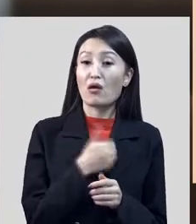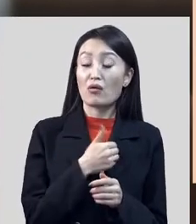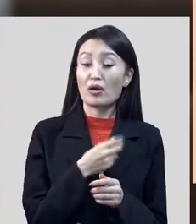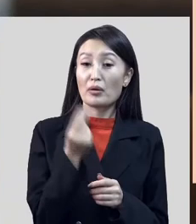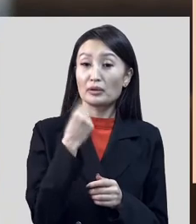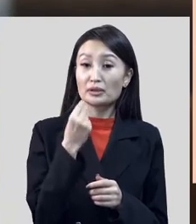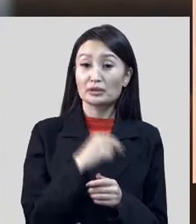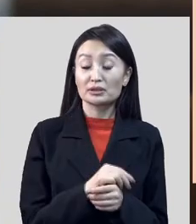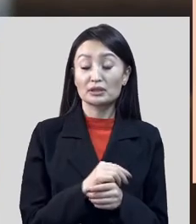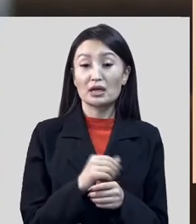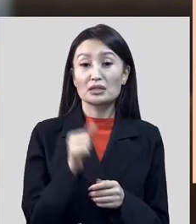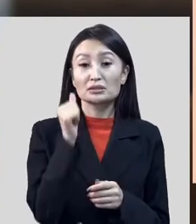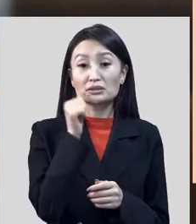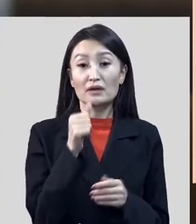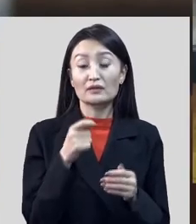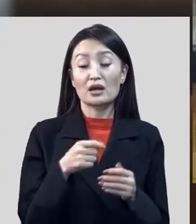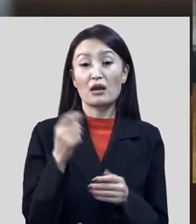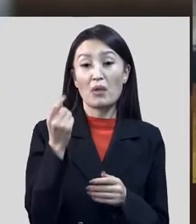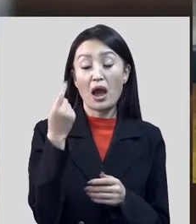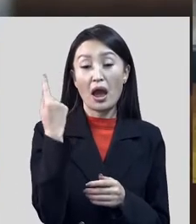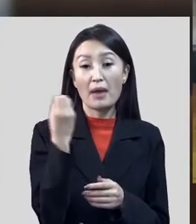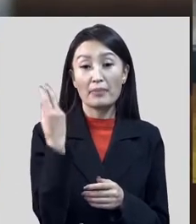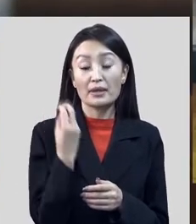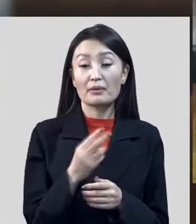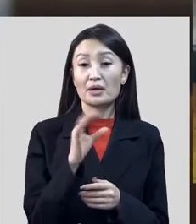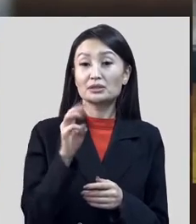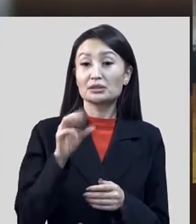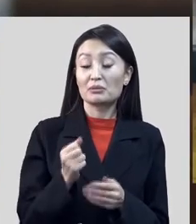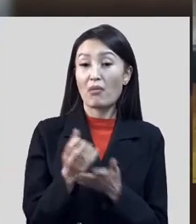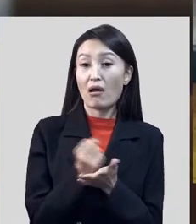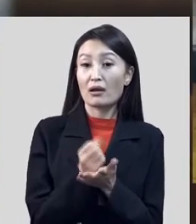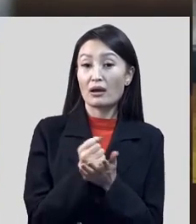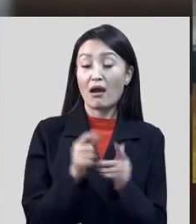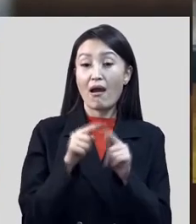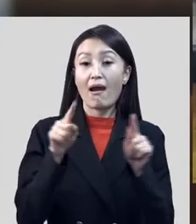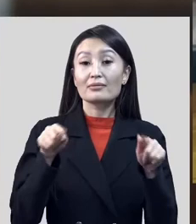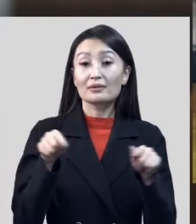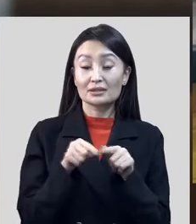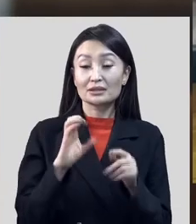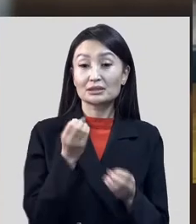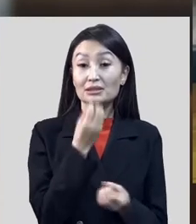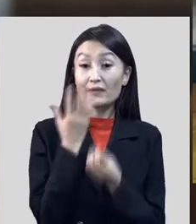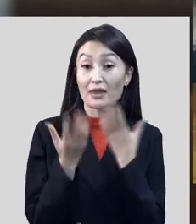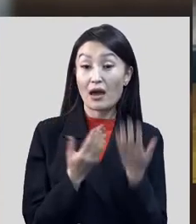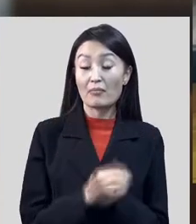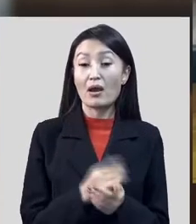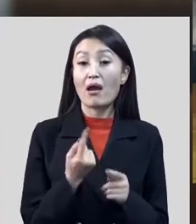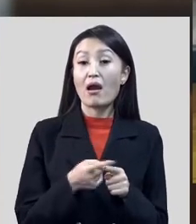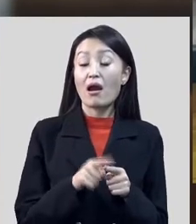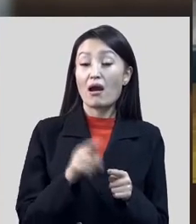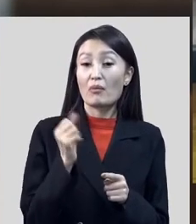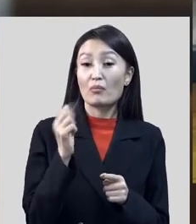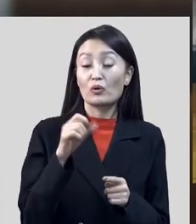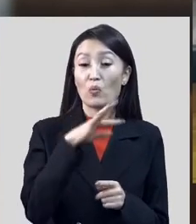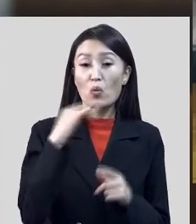между завтраком и обедом сима коллекционирует открытки с цветами aaa бля